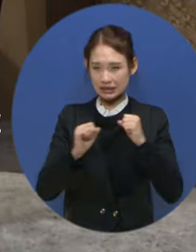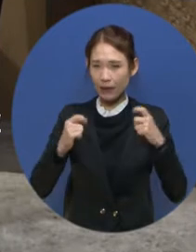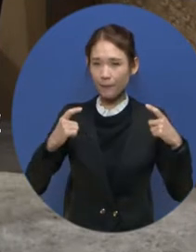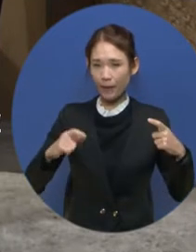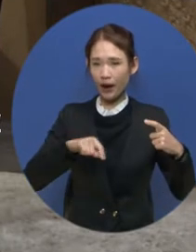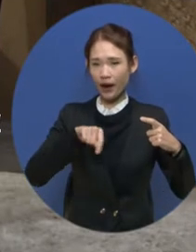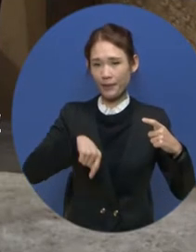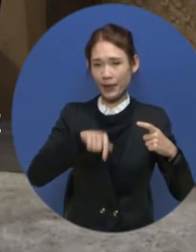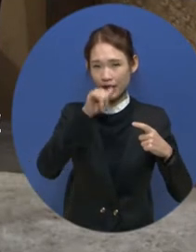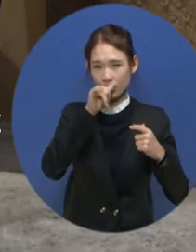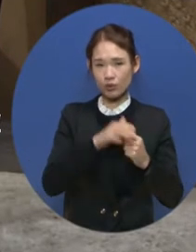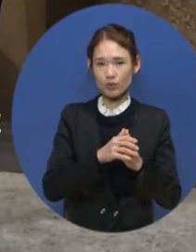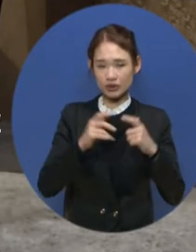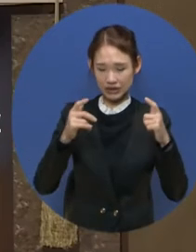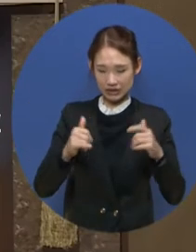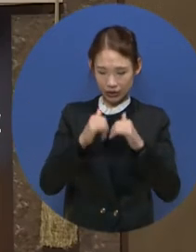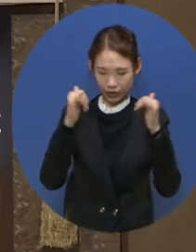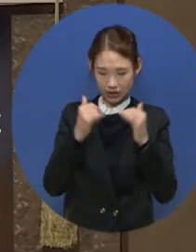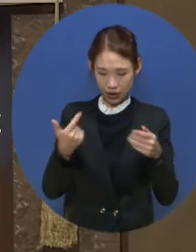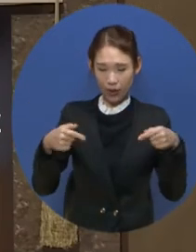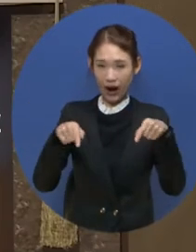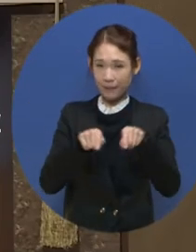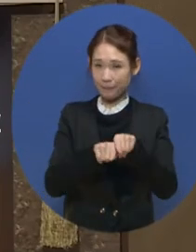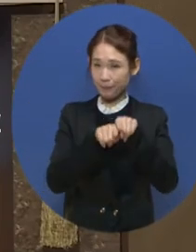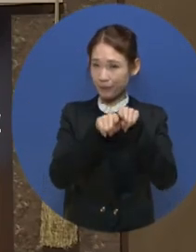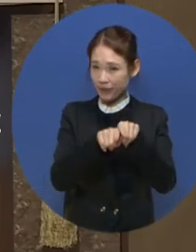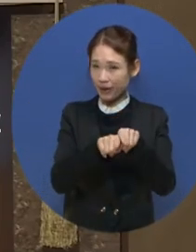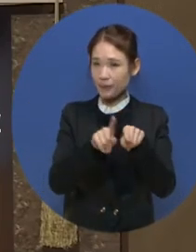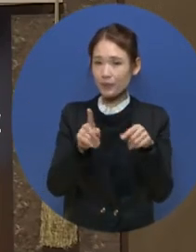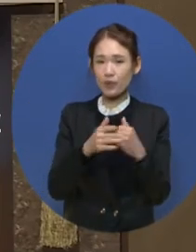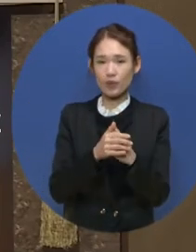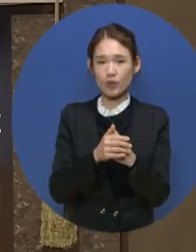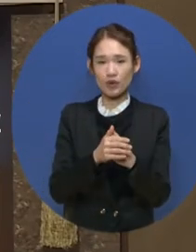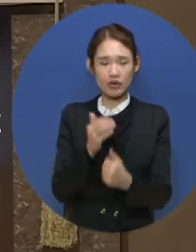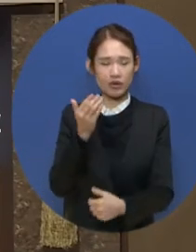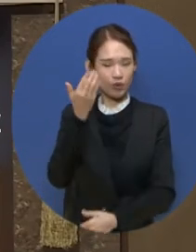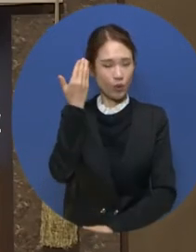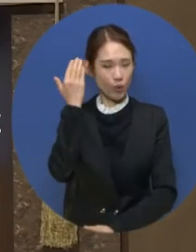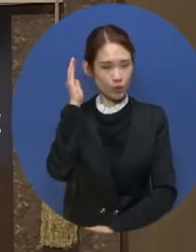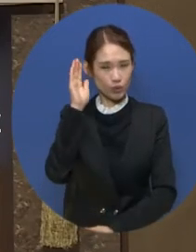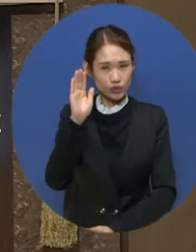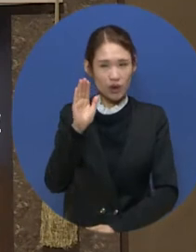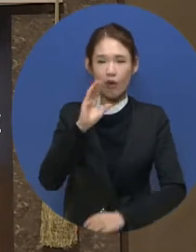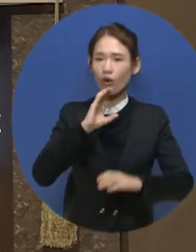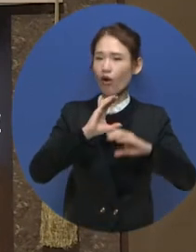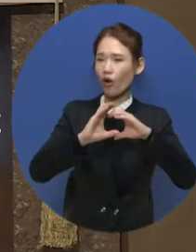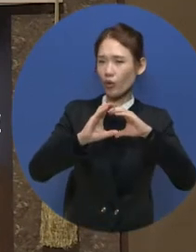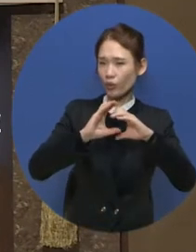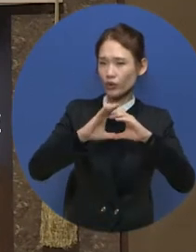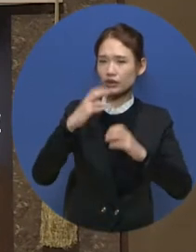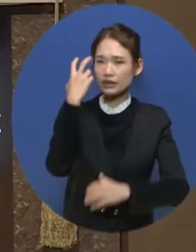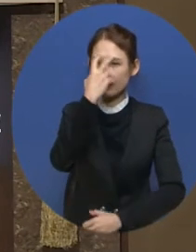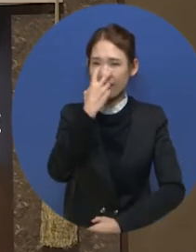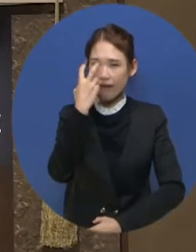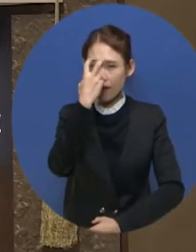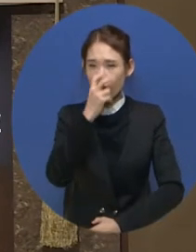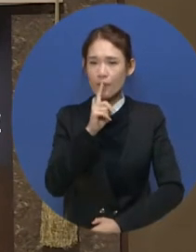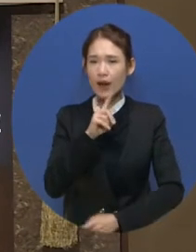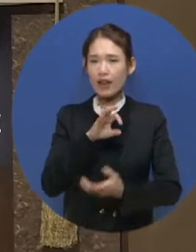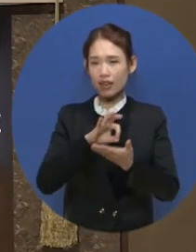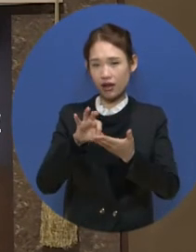지역사회 와 함께 하는 건 든 예 요즘 인지 뭐 이렇게 커뮤니티 케어 커뮤니티 케어 이런 이야기를 많이 해요